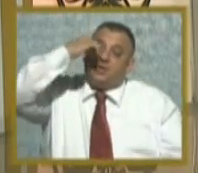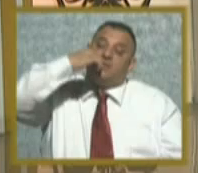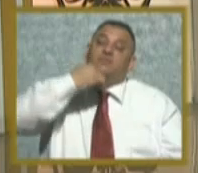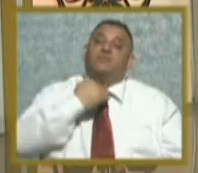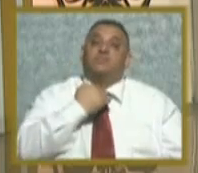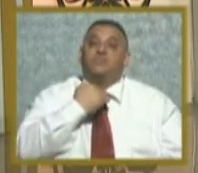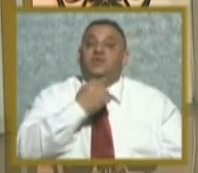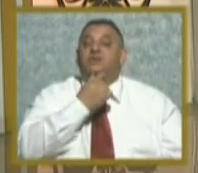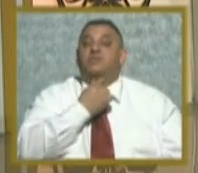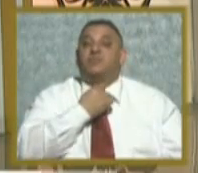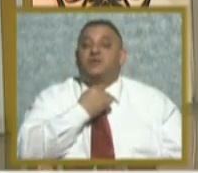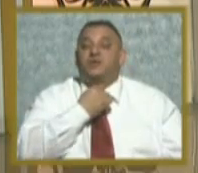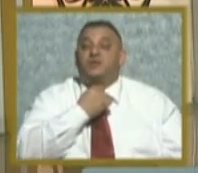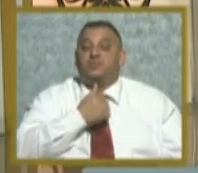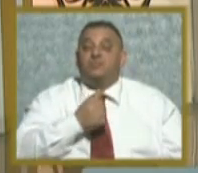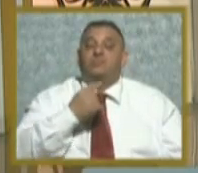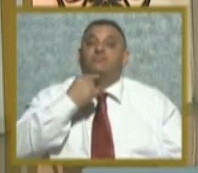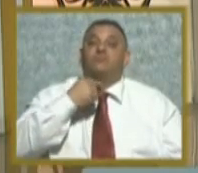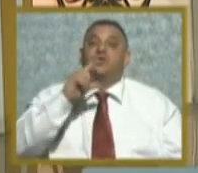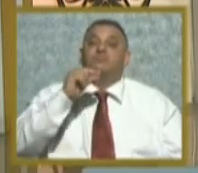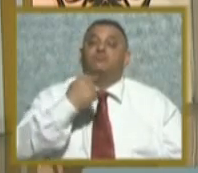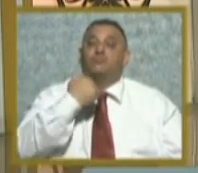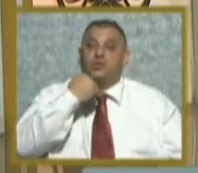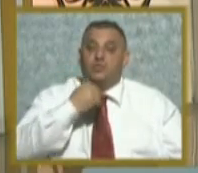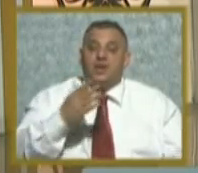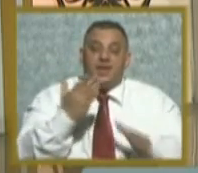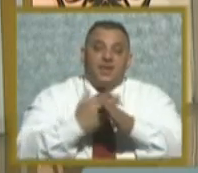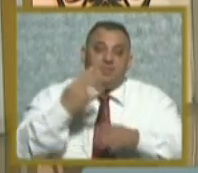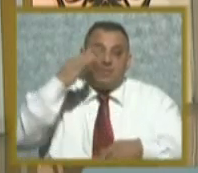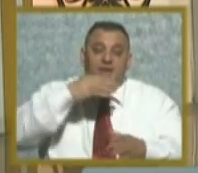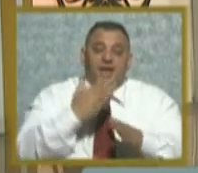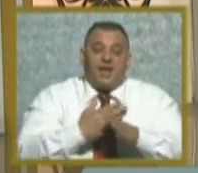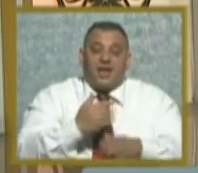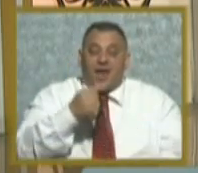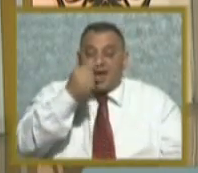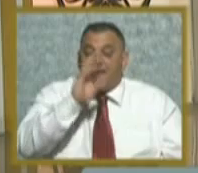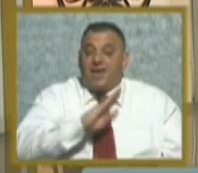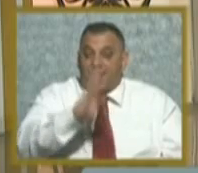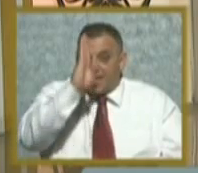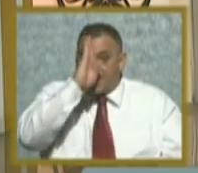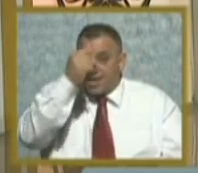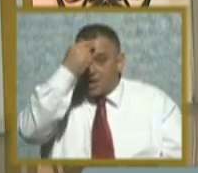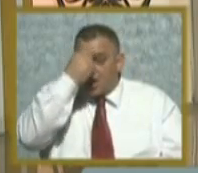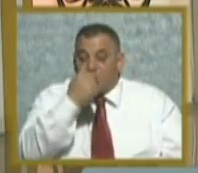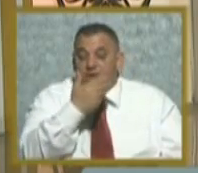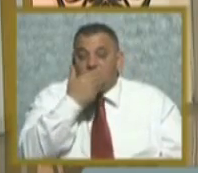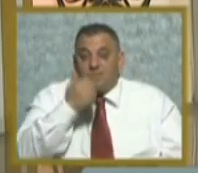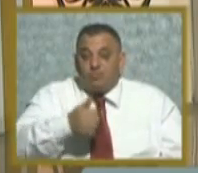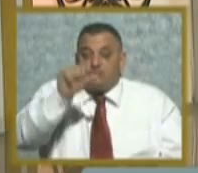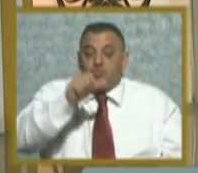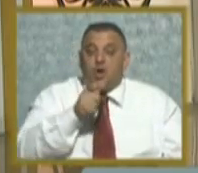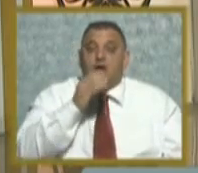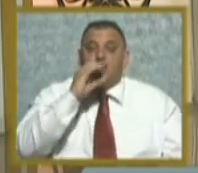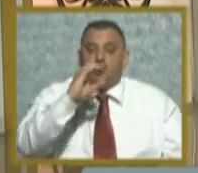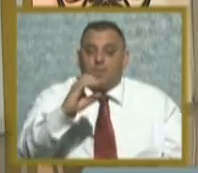ها؟ أحس حلقي أطلعها يعني تعم، يعني تعم. أيه. كيف صيامي مقبولة ولا